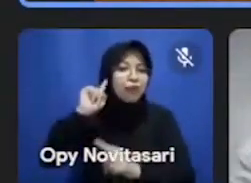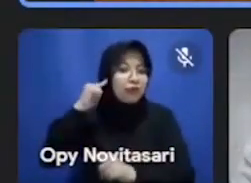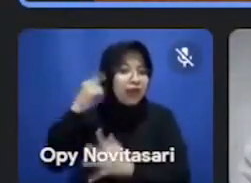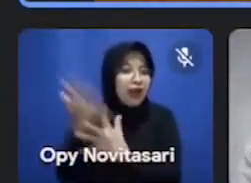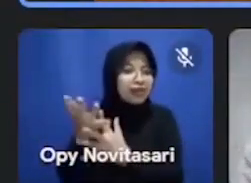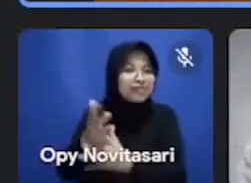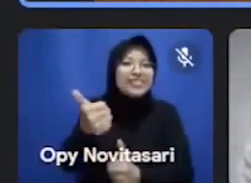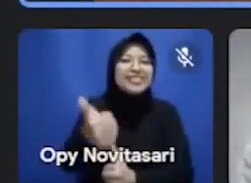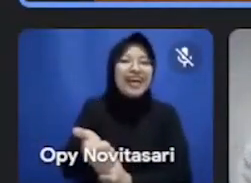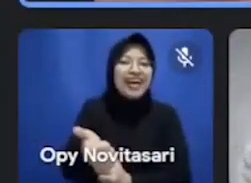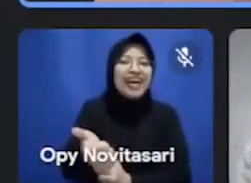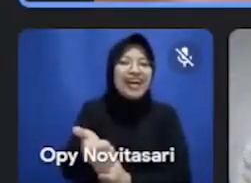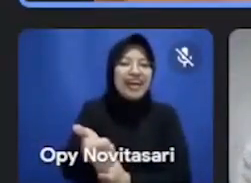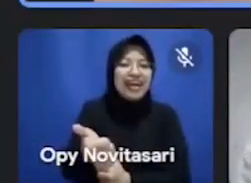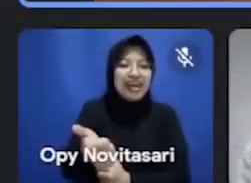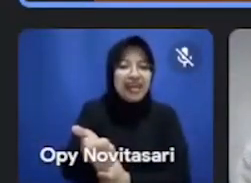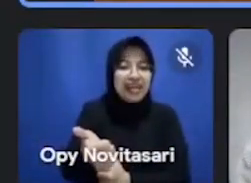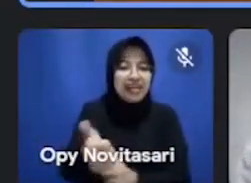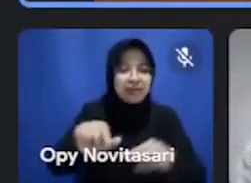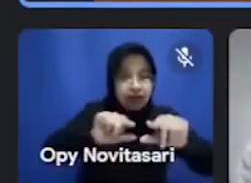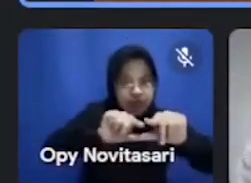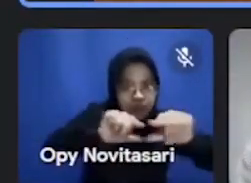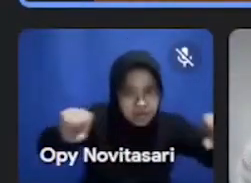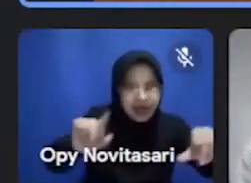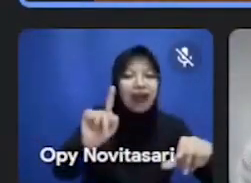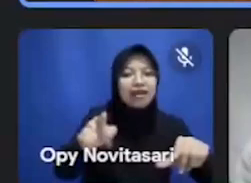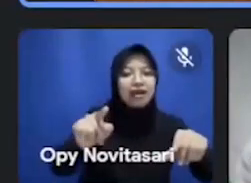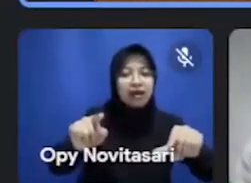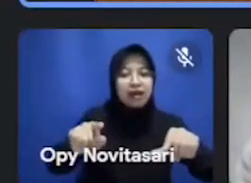tuli itu salah satu